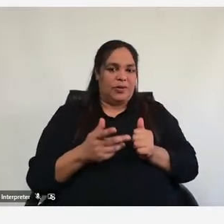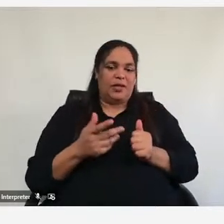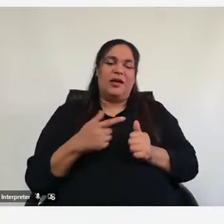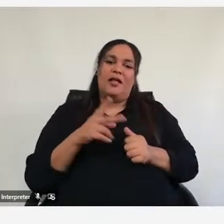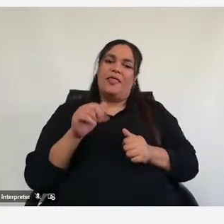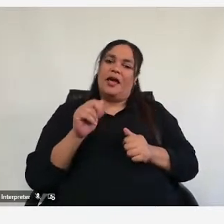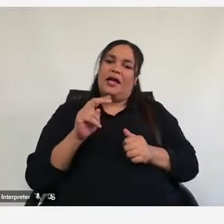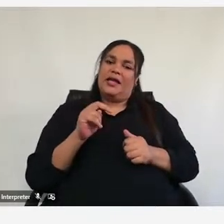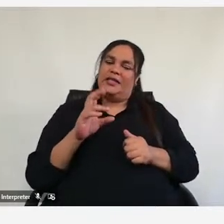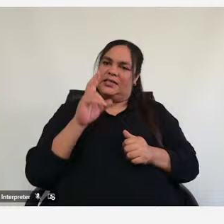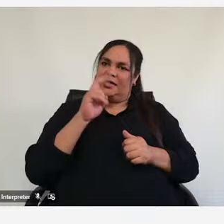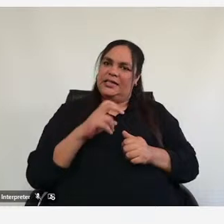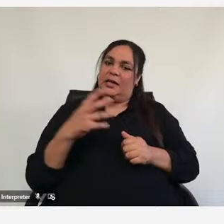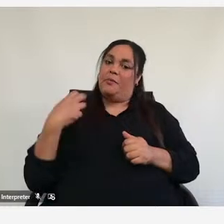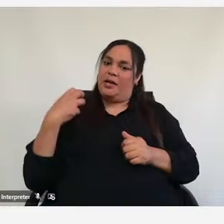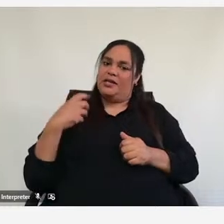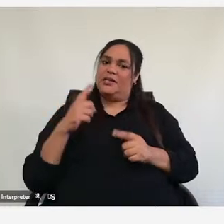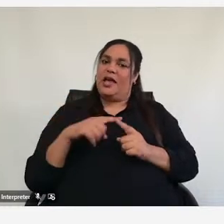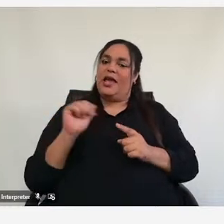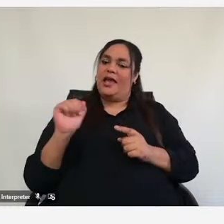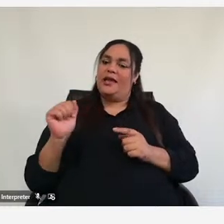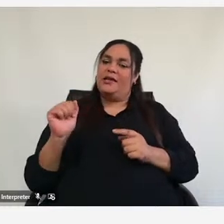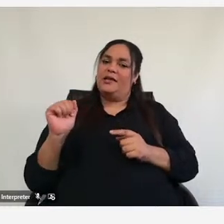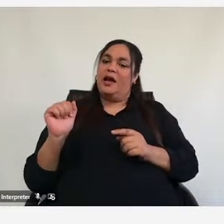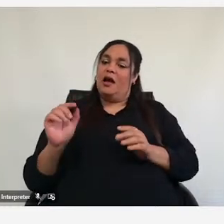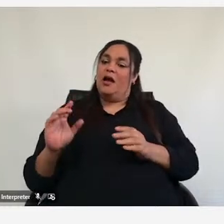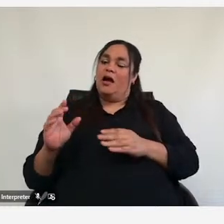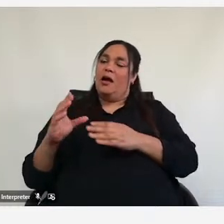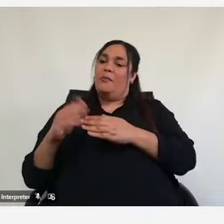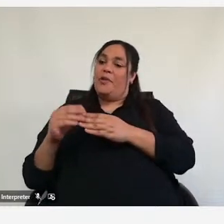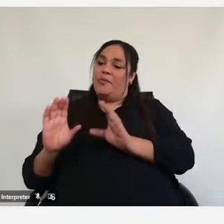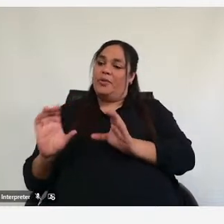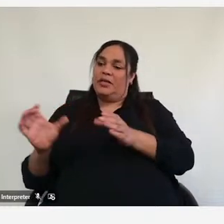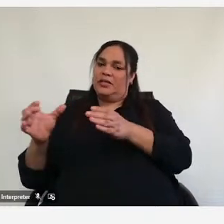die ANC minister en haar kamerade liewer